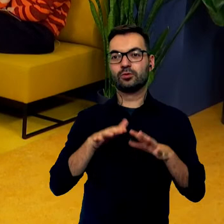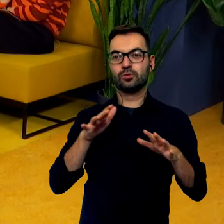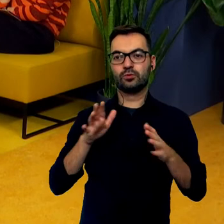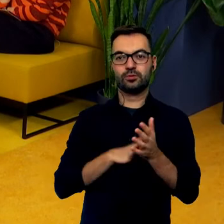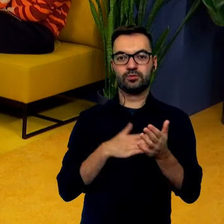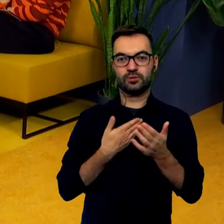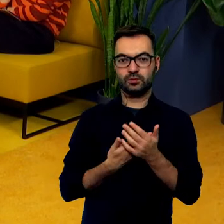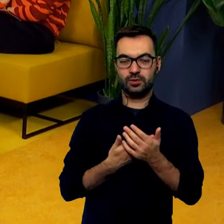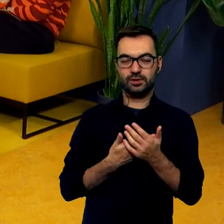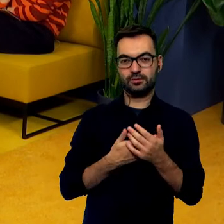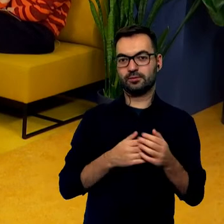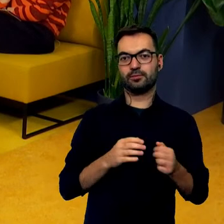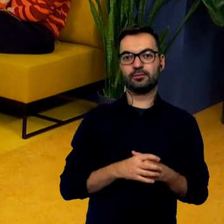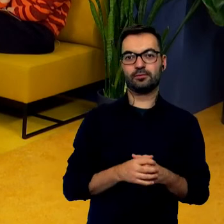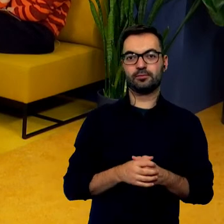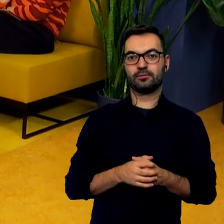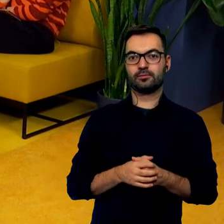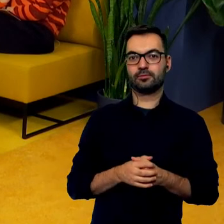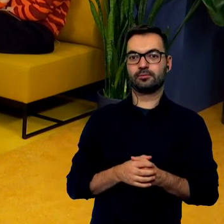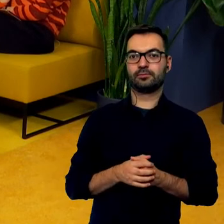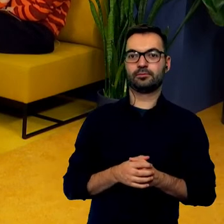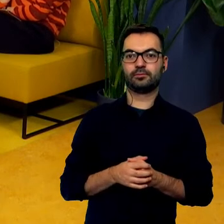multum przykładów,